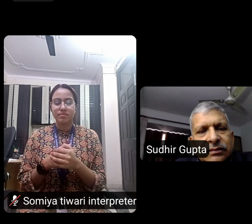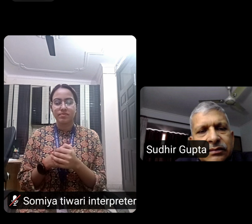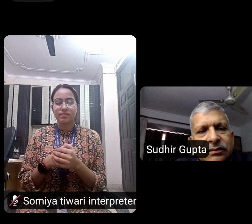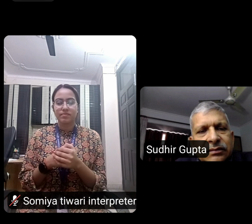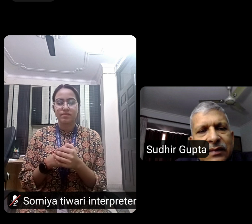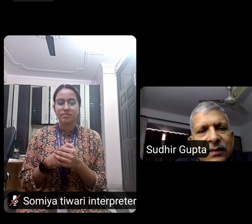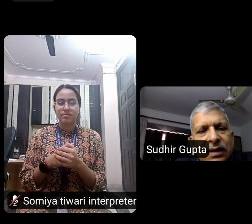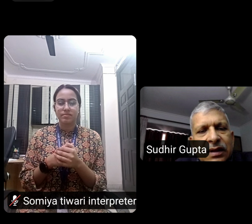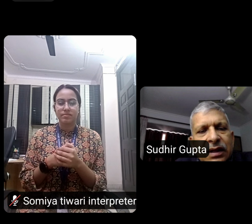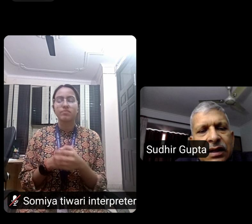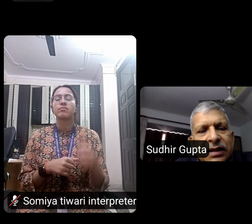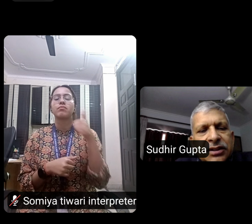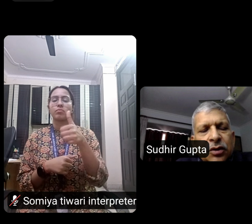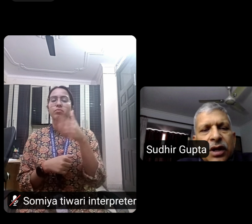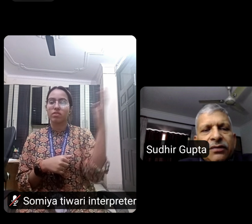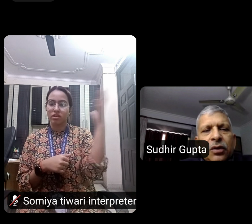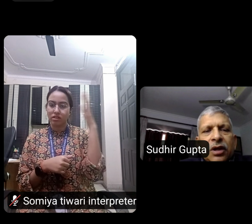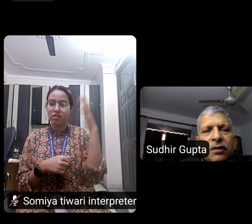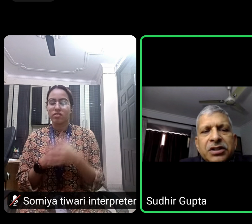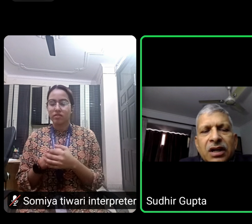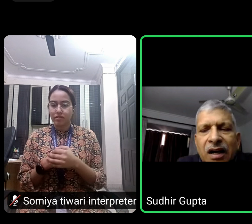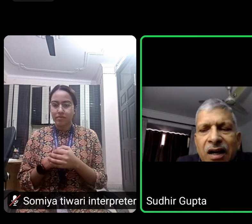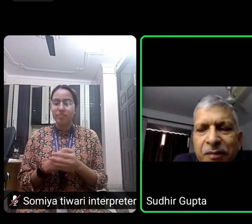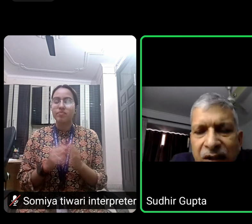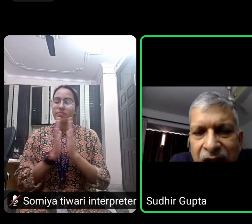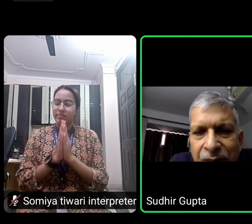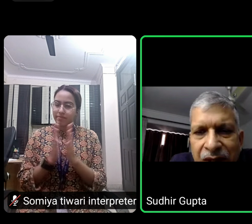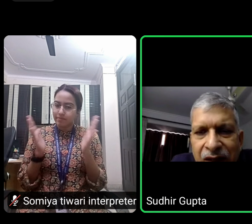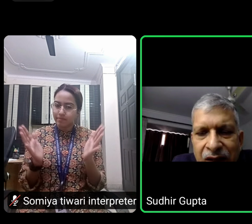सर गुड आफ्टरनून सर, मेरा नाम अनिल। गुड आफ्टरनून, नमस्कार।